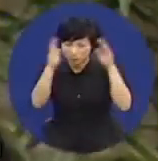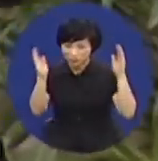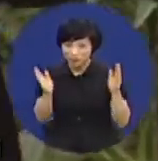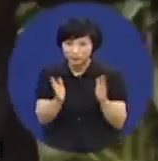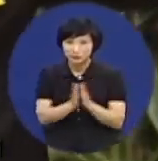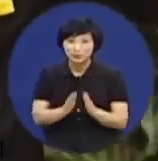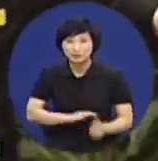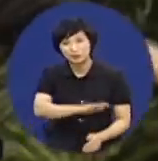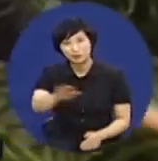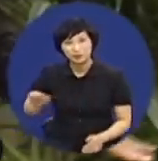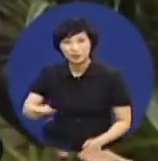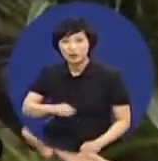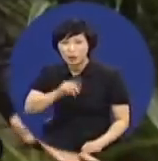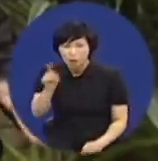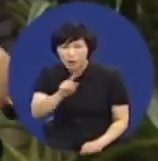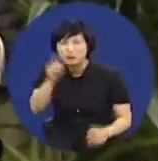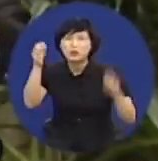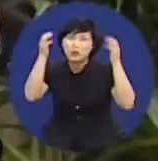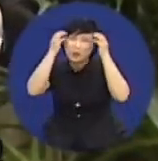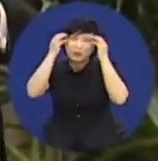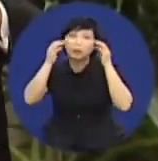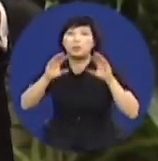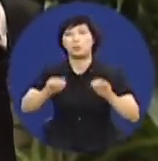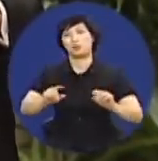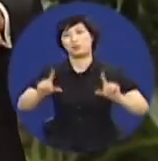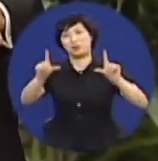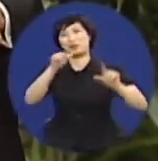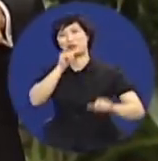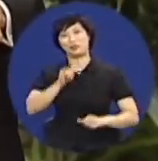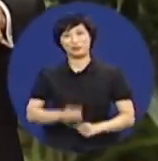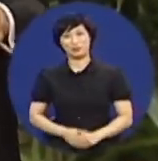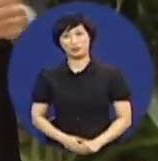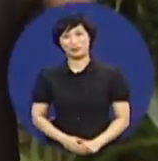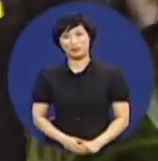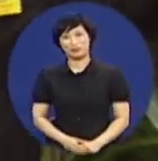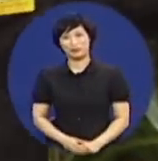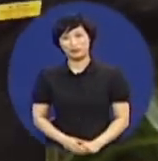どんな苦しみも終わる日があります。